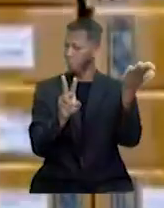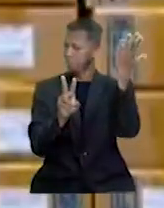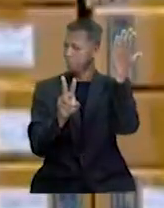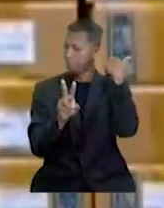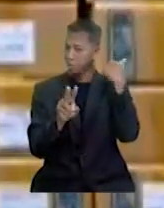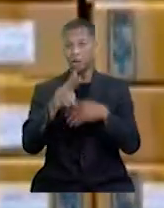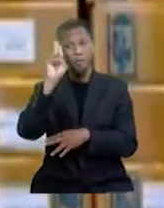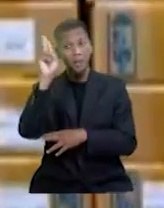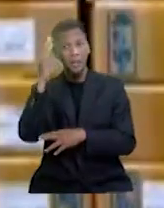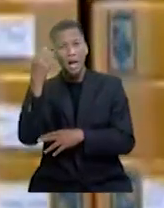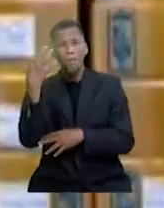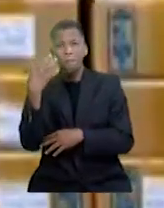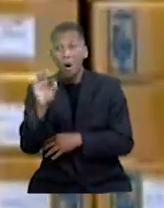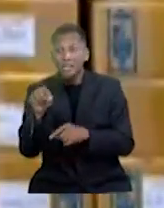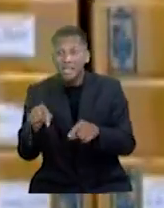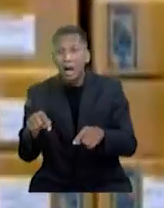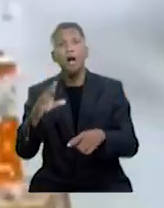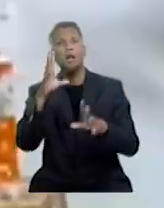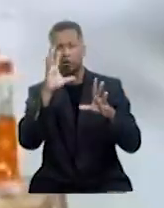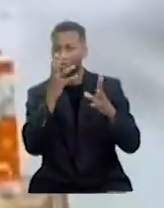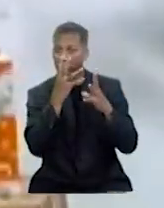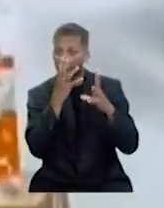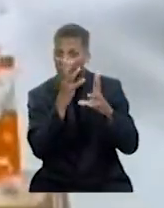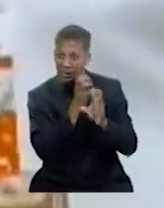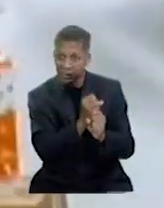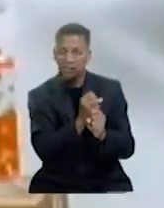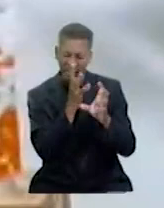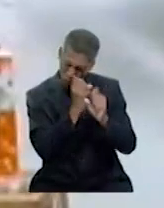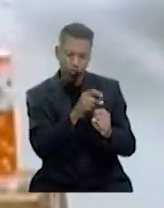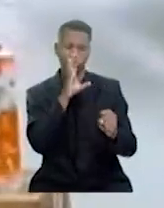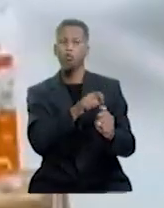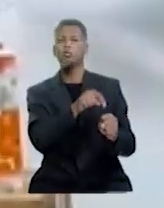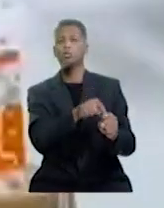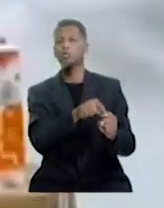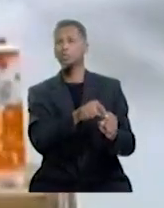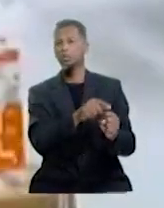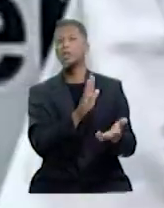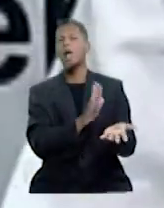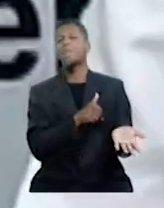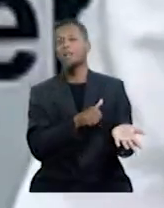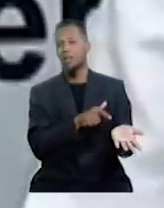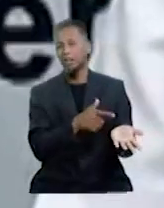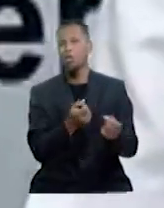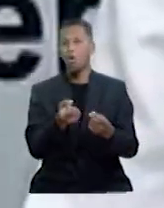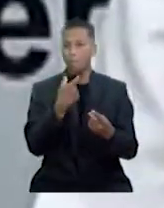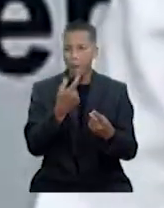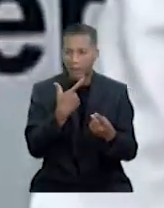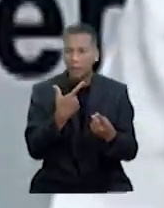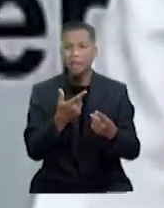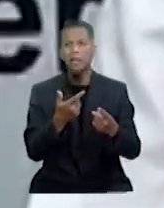dari pemerintah beberapa bulan setelahnya. Pengadaan obat penawar juga lambat setelah jatuh korban ratusan